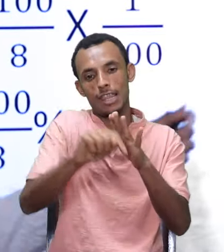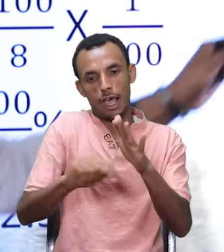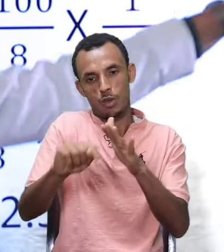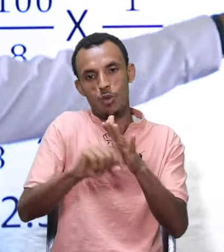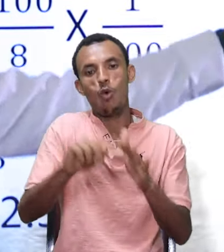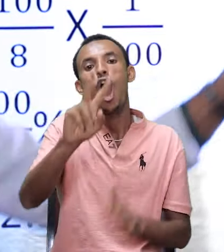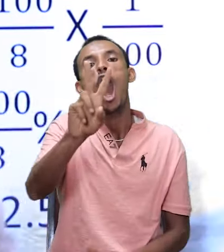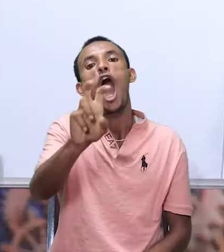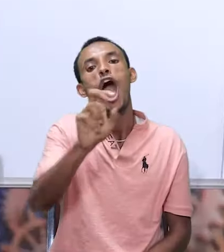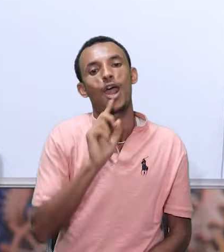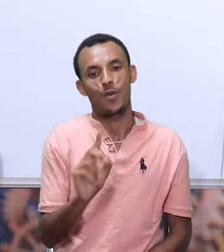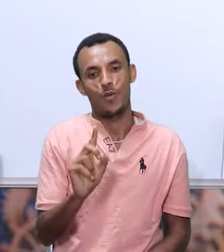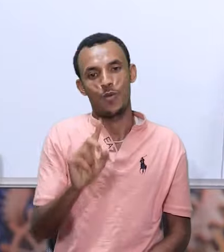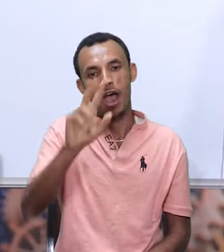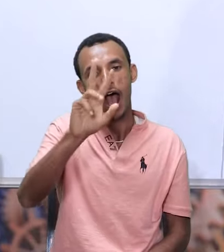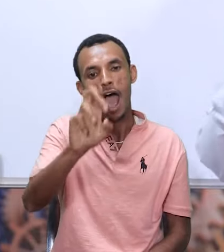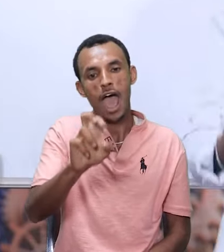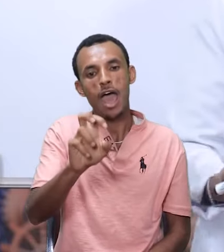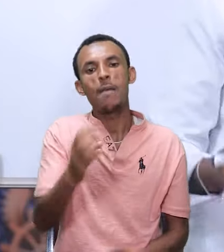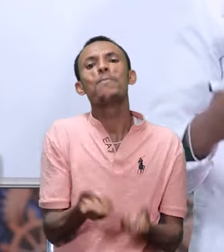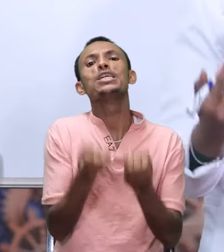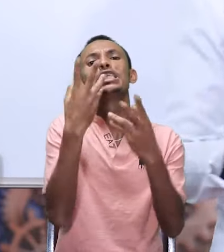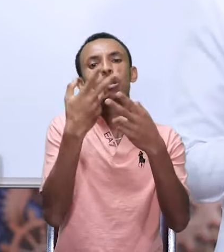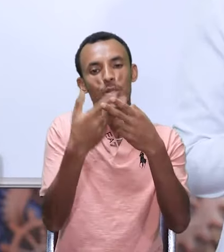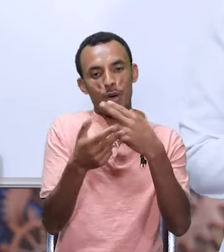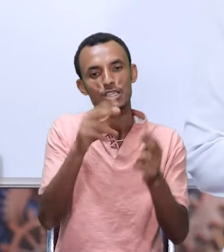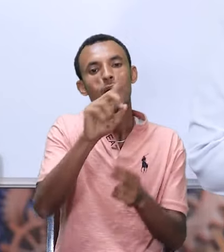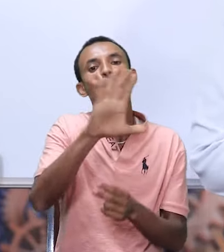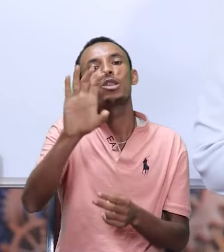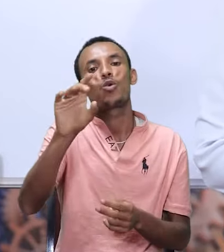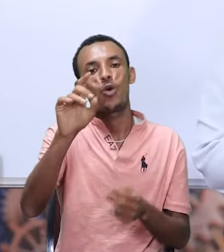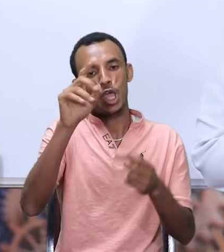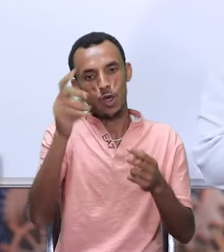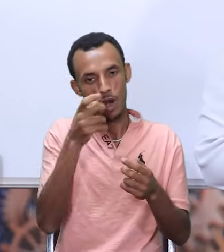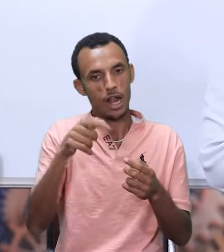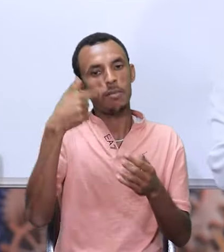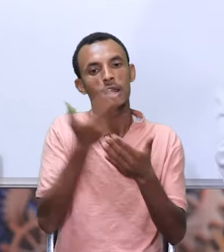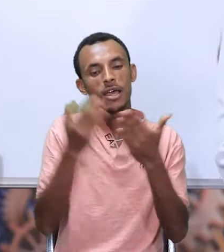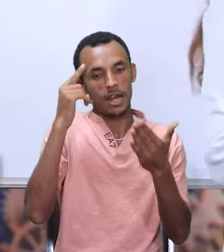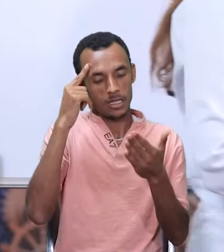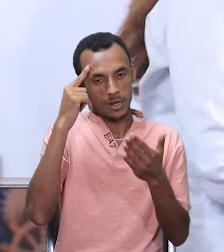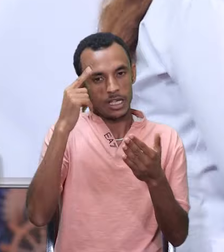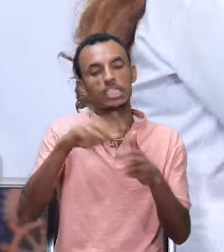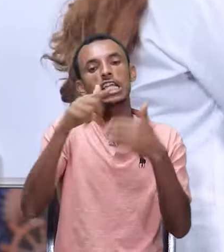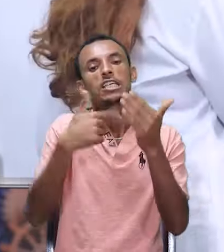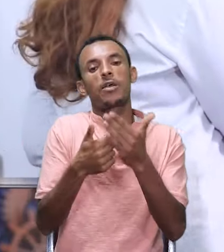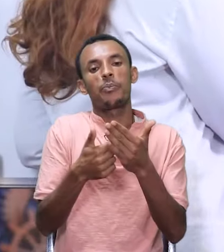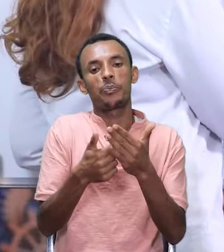ታህቱ 20 ነው። 20ን በስንት ብናባዛው መቶ ይመጣል የሚል ነገር መጀመሪያ እናስባለን።